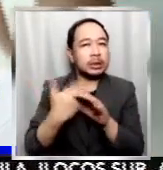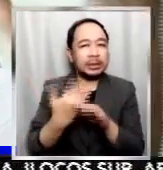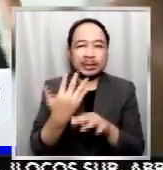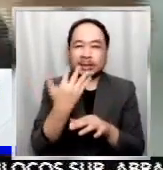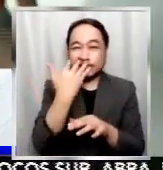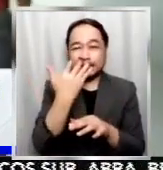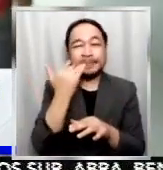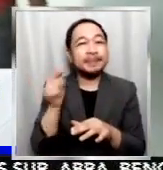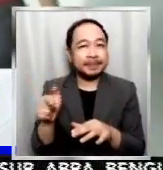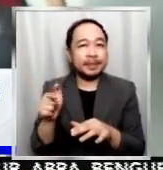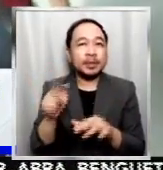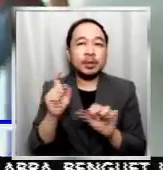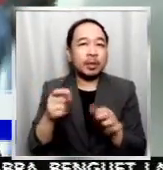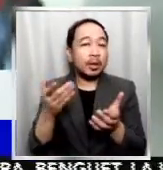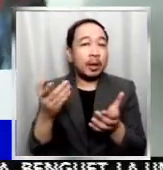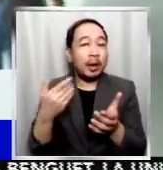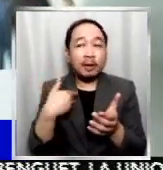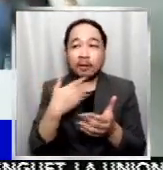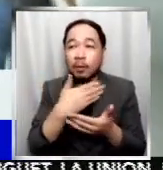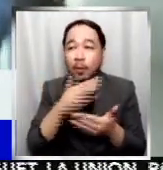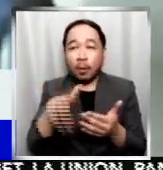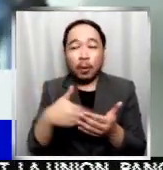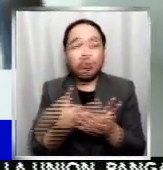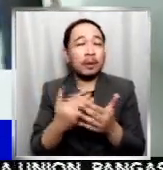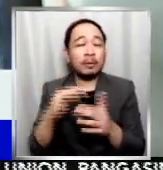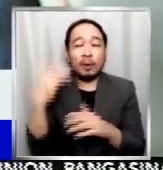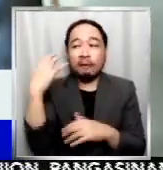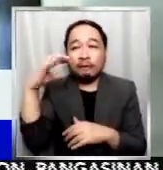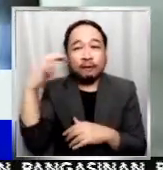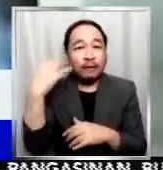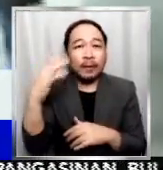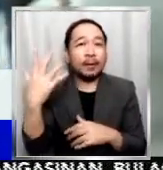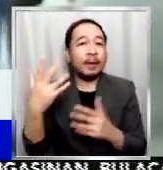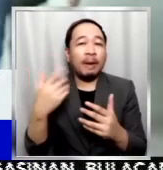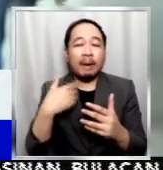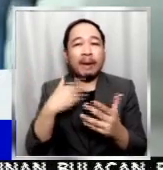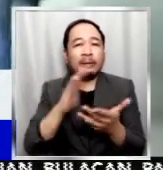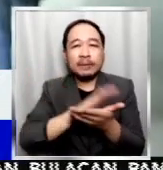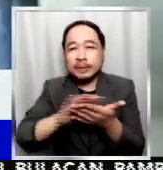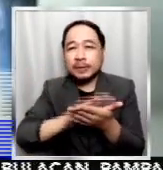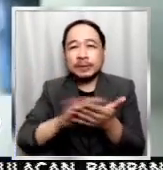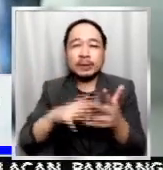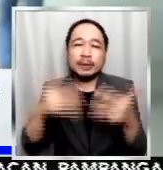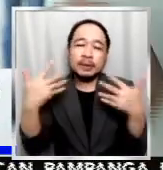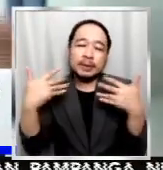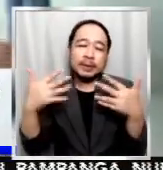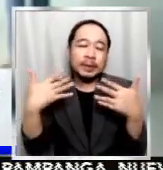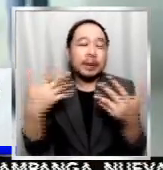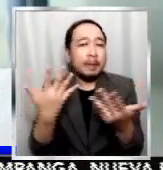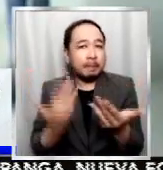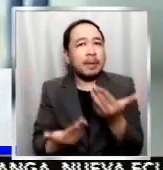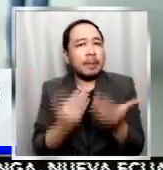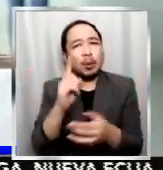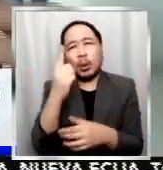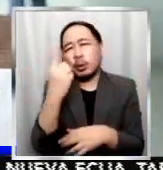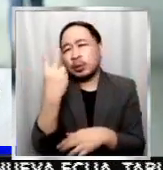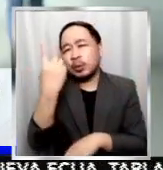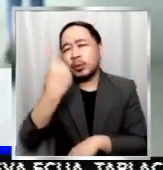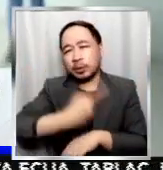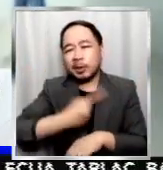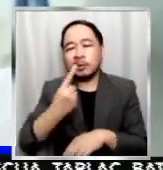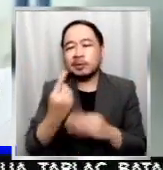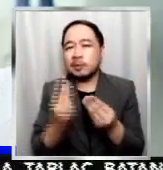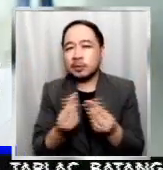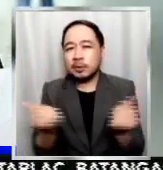brought in all of these industrial fans and smoke evacuators. Siguro in 1 or 2 days. Tapos yun nga, but we're starting to get the